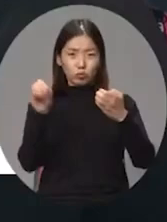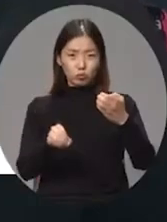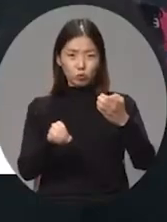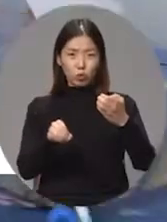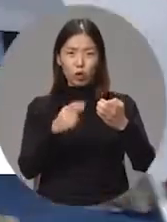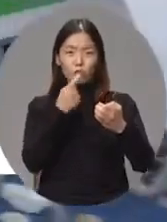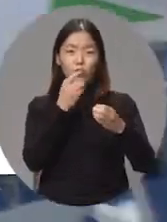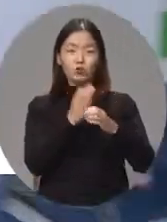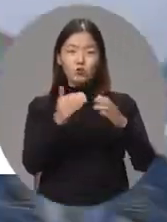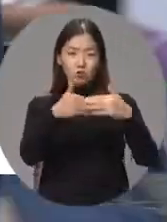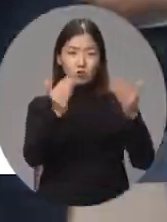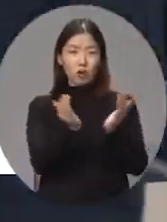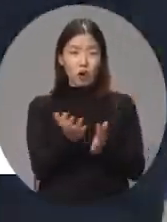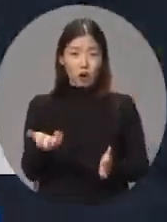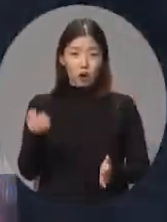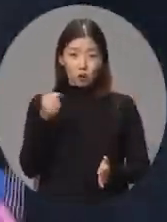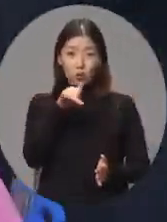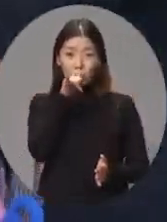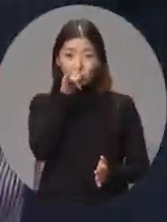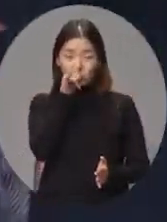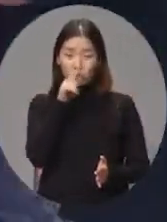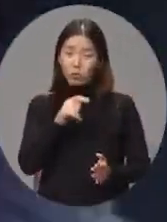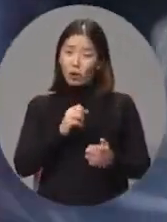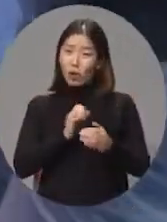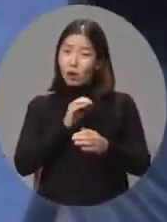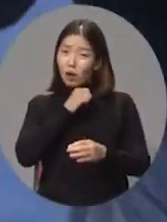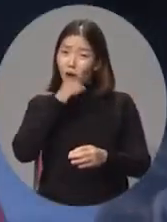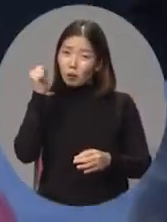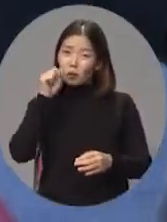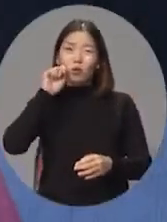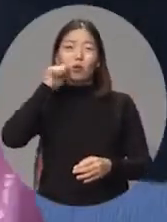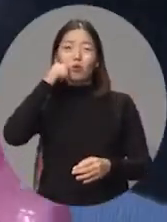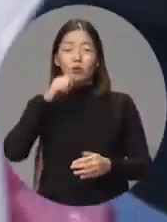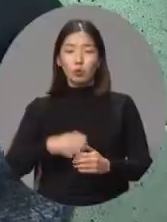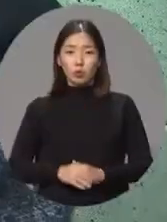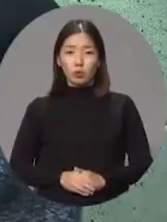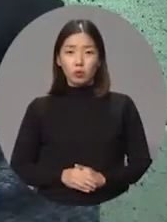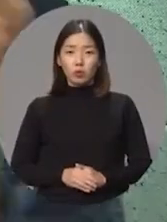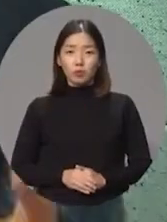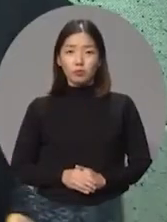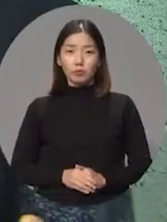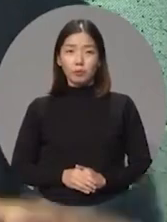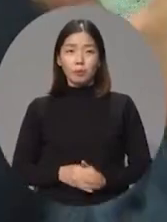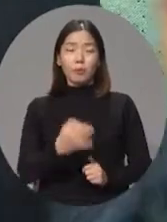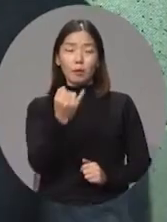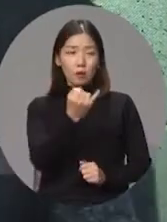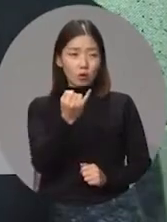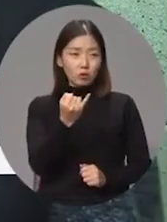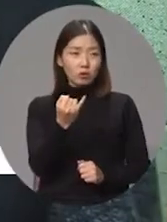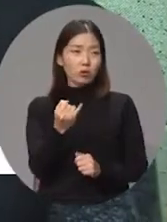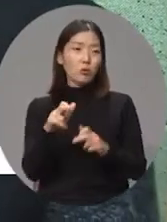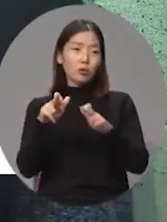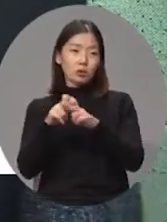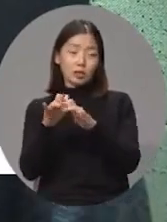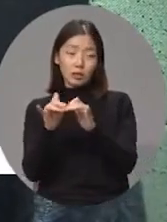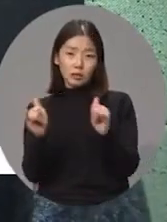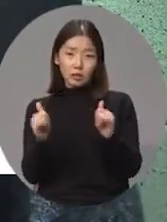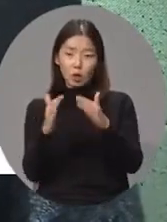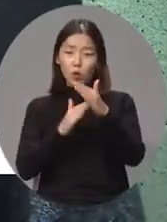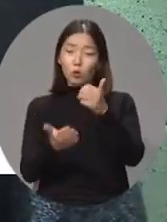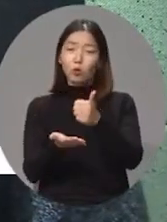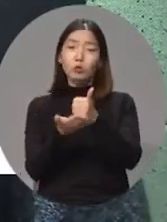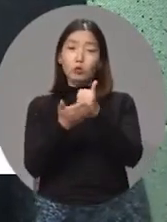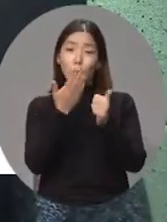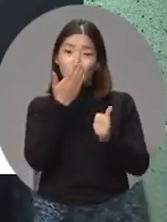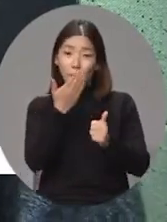가까이를 민주당이 차지하고 있어 통과가 쉽지 않습니다. 청년이라든가 여성이라든가 장애인이라든가 공천할